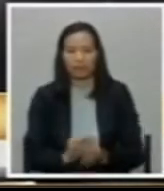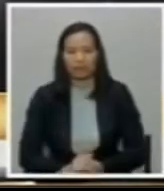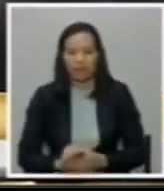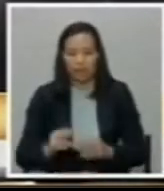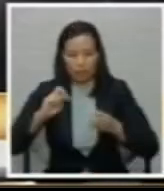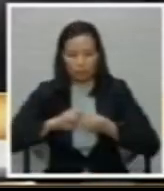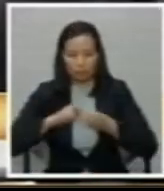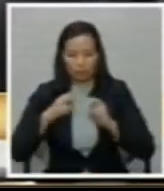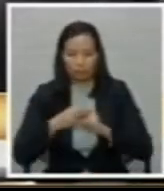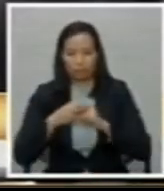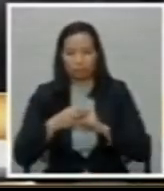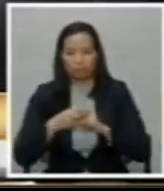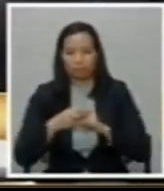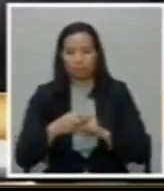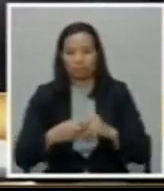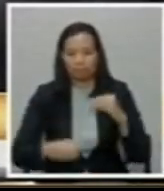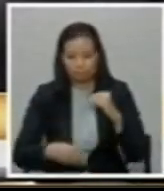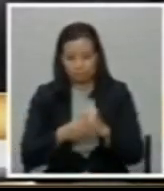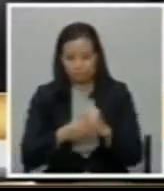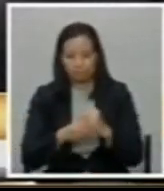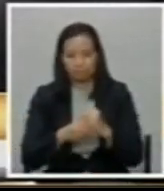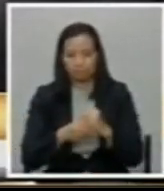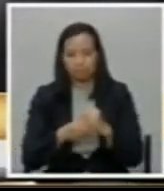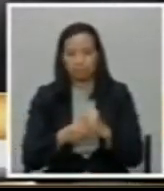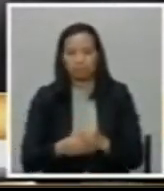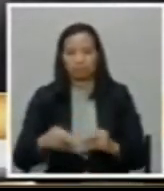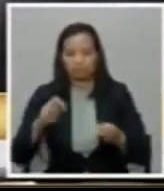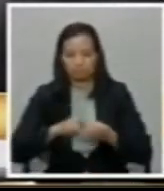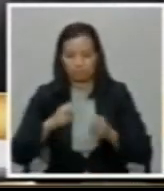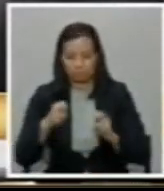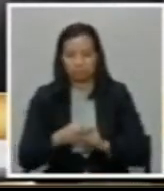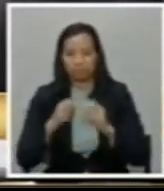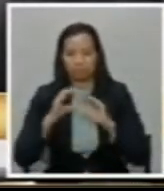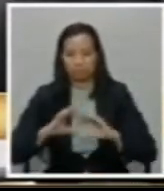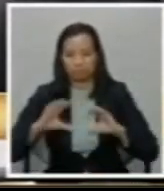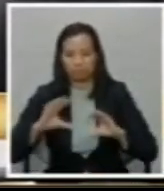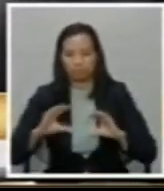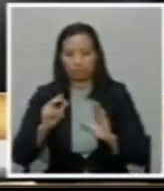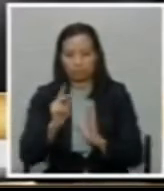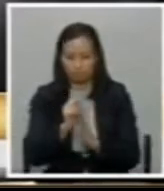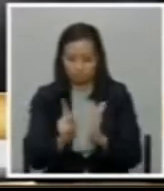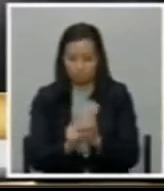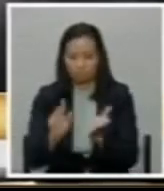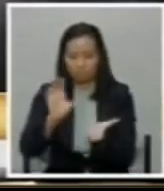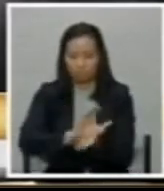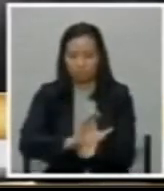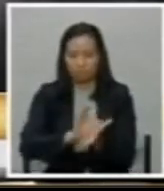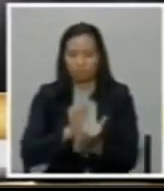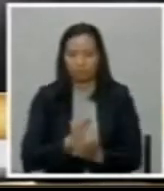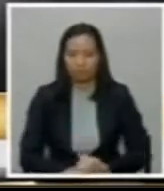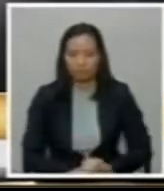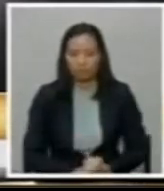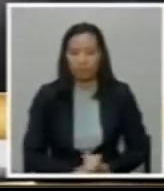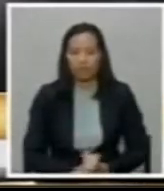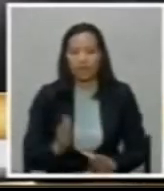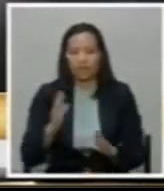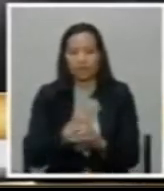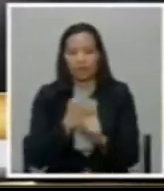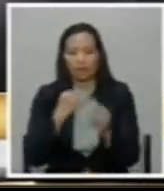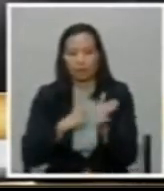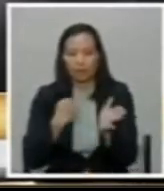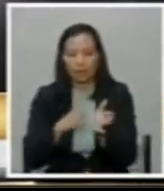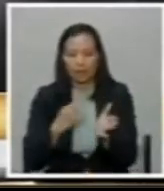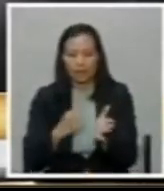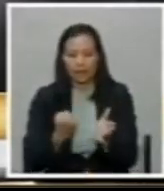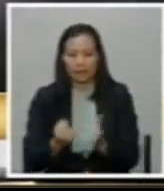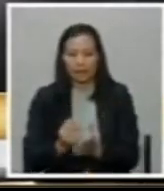ก็จะกลายเป็นผลที่จะมีมากต่อระบบก็ประมาณนะครับพูดง่ายๆก็คือว่าเ